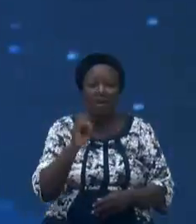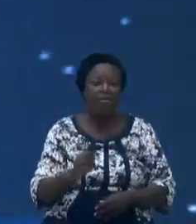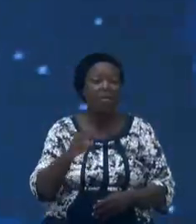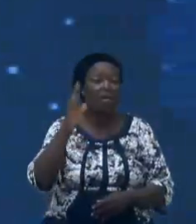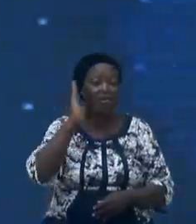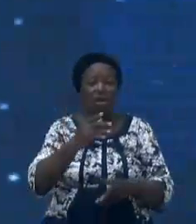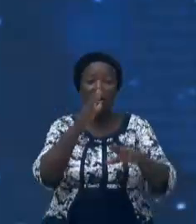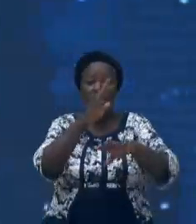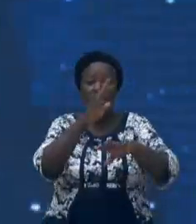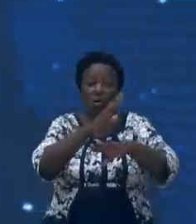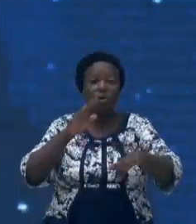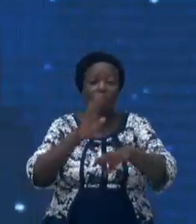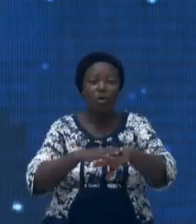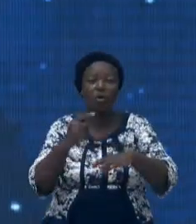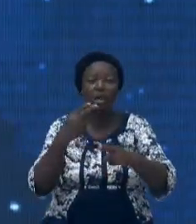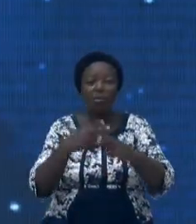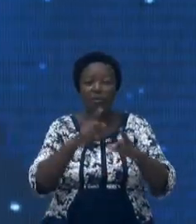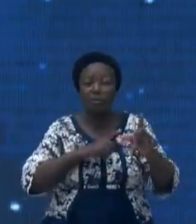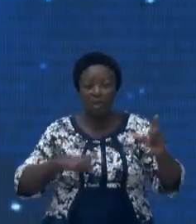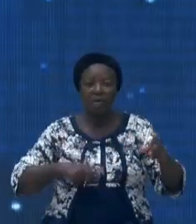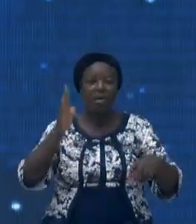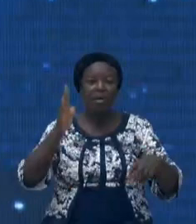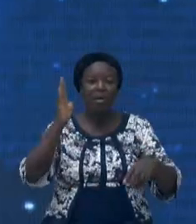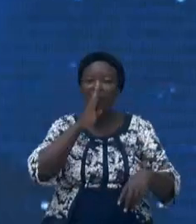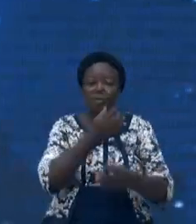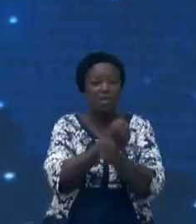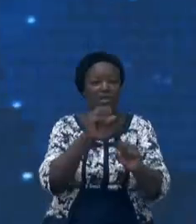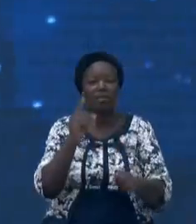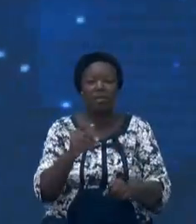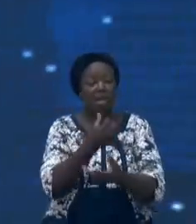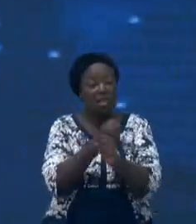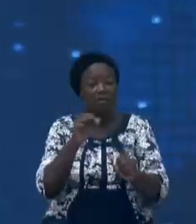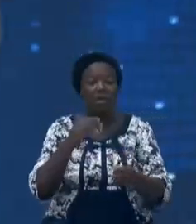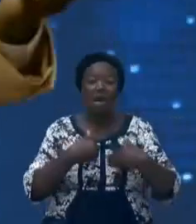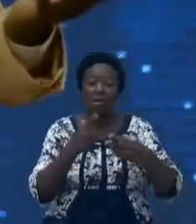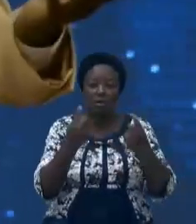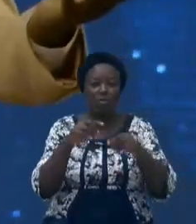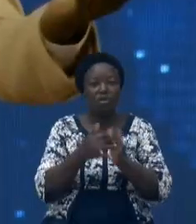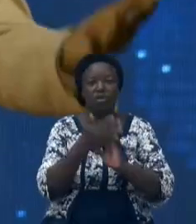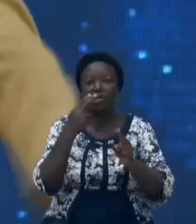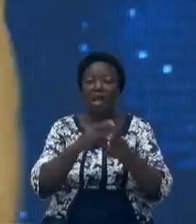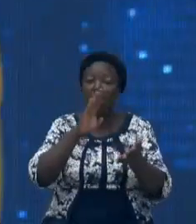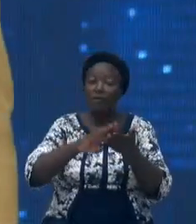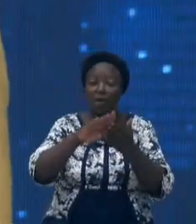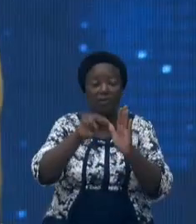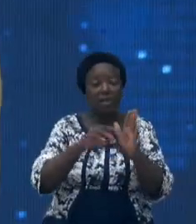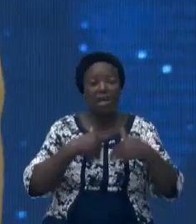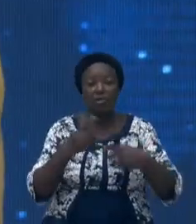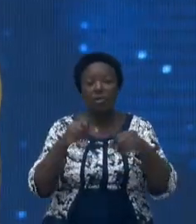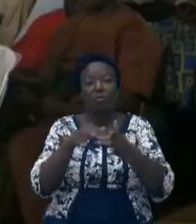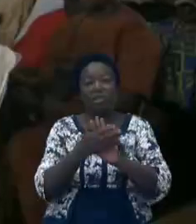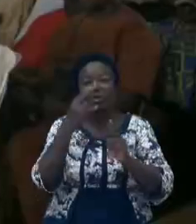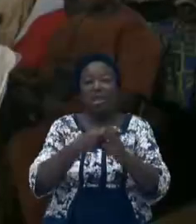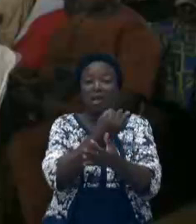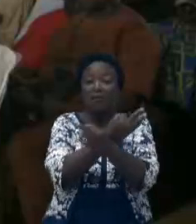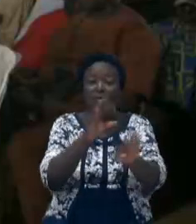il ya l'assurance quiconque invoquera le nom du seigneur sera sauvé le salut est